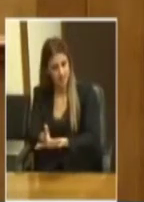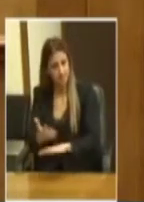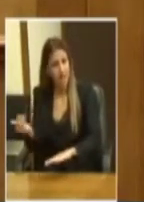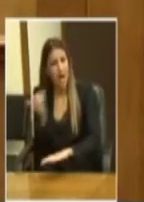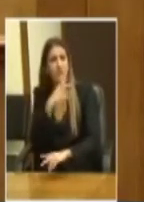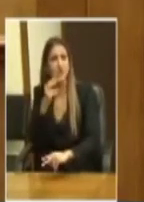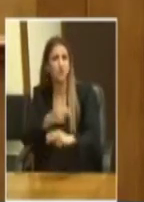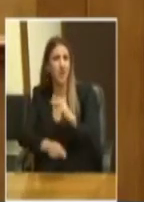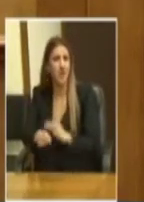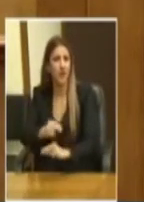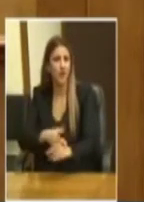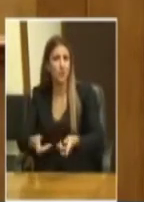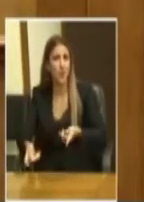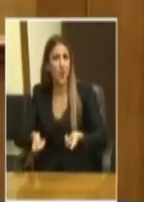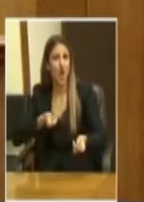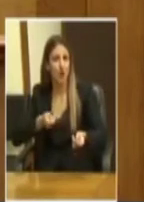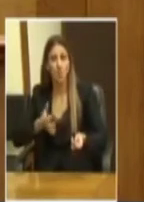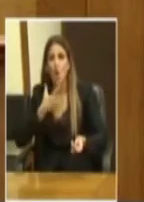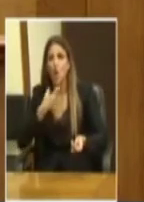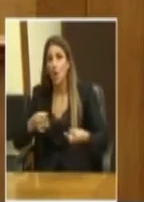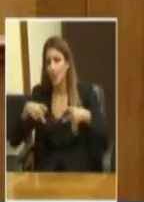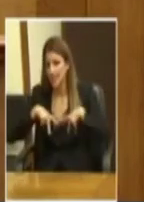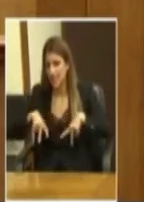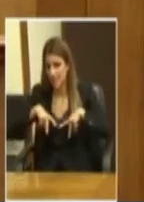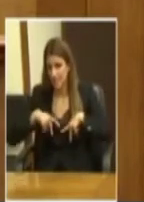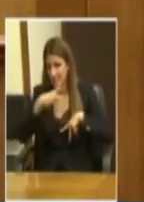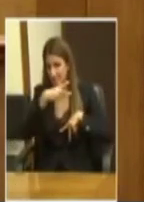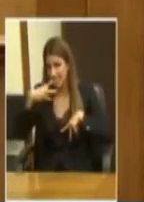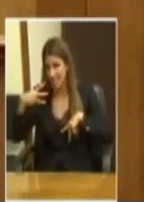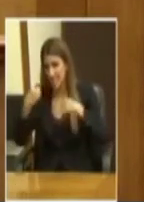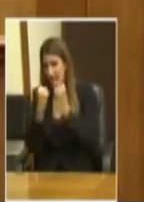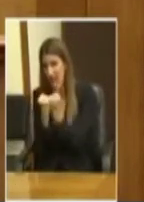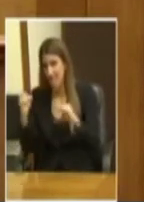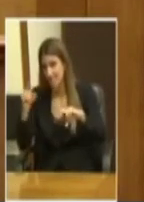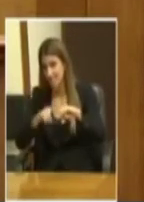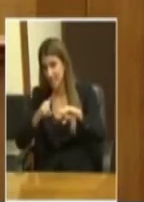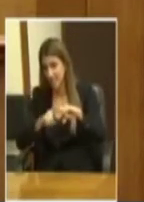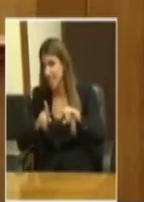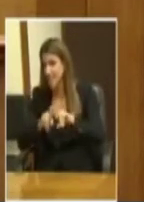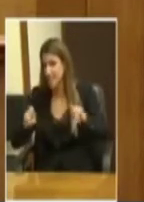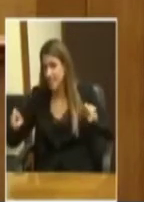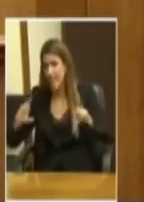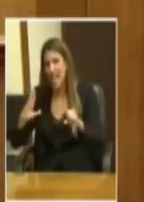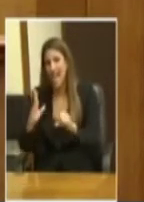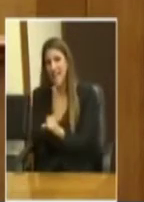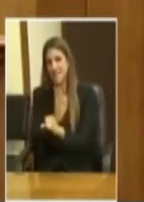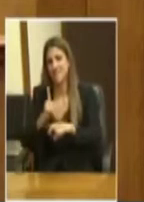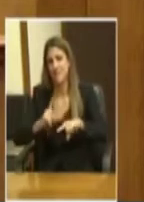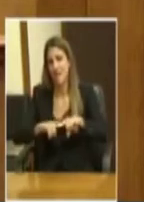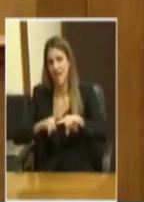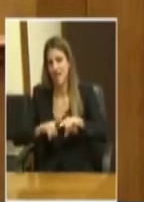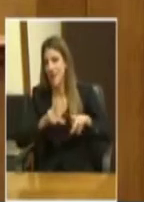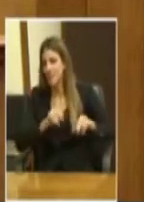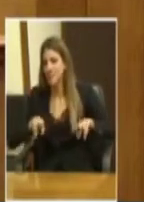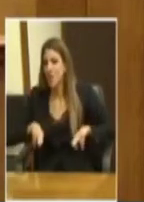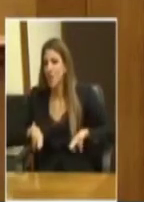κυβέρνηση ούτε στους θεσμούς, ούτε στην κοινωνική πολιτική, ούτε στην ασφάλεια, ούτε στις διαπραγματεύσεις, ούτε στα εθνικά